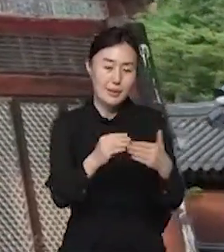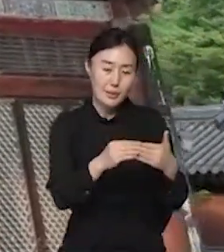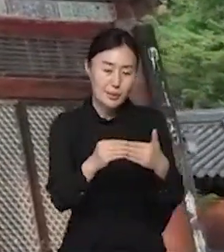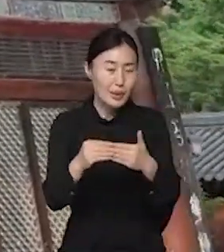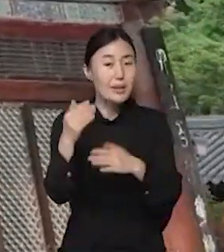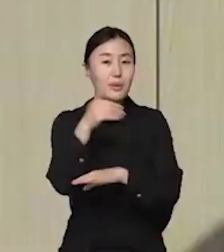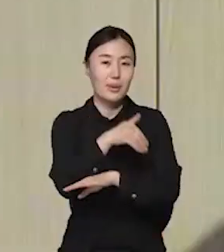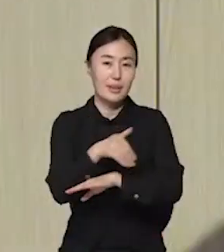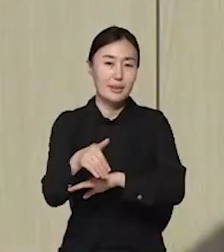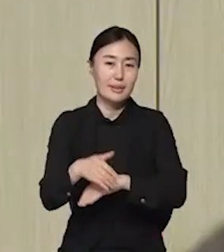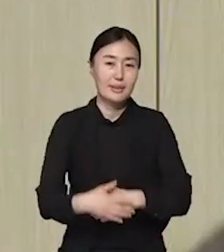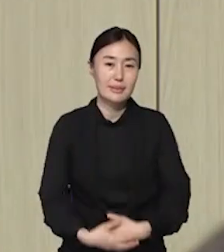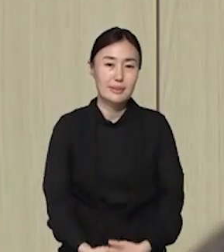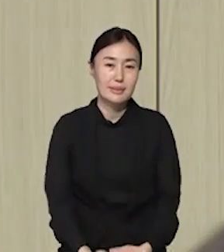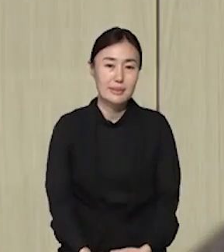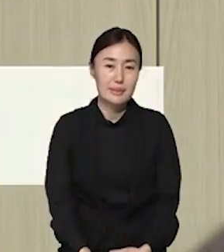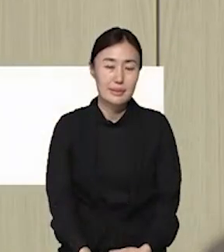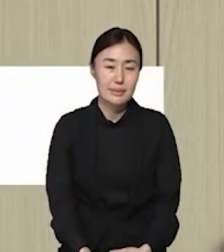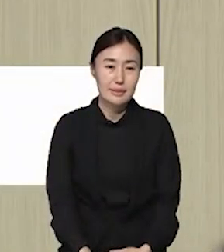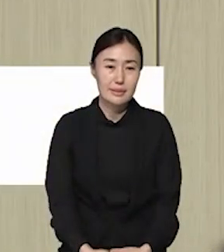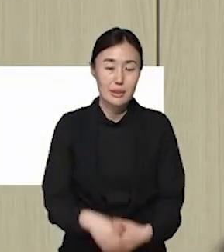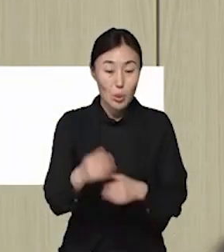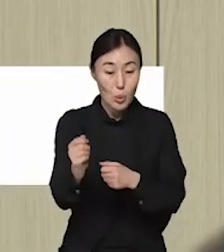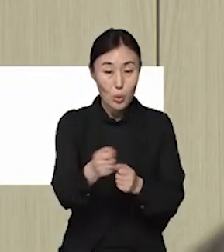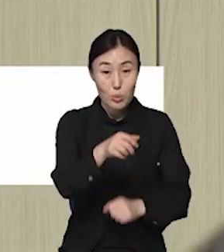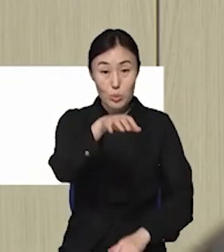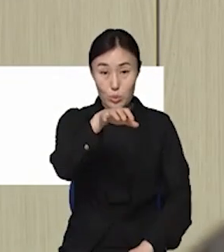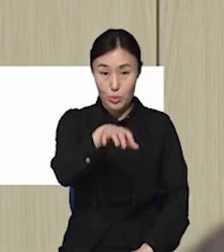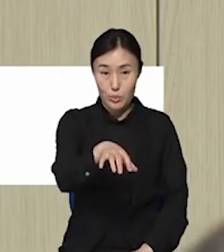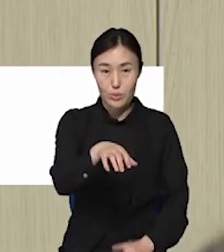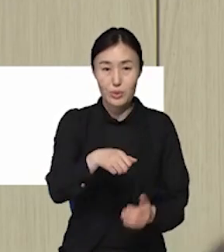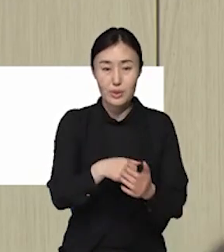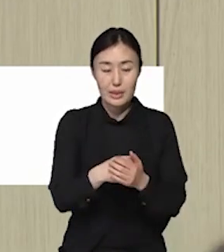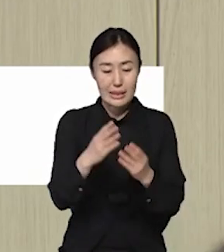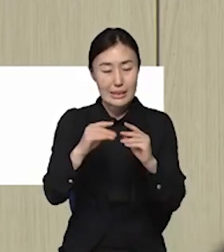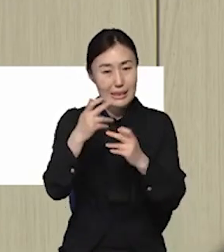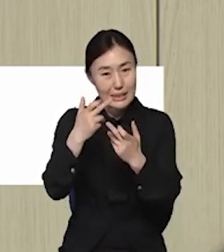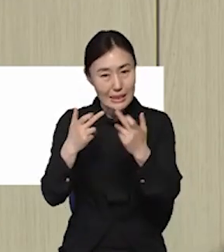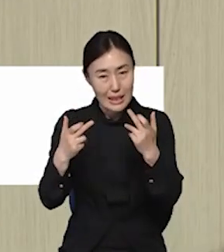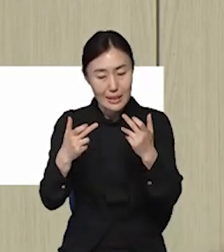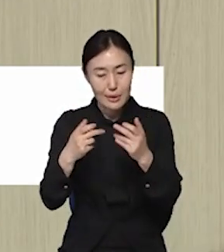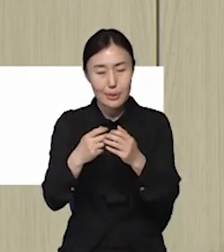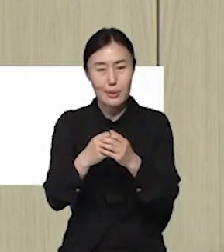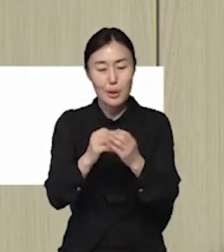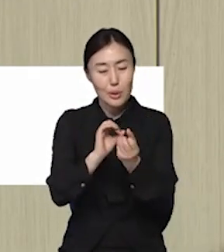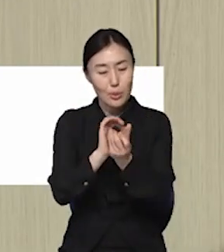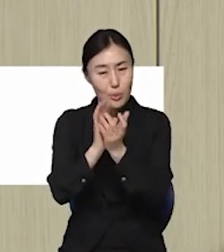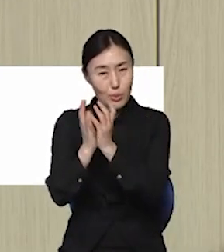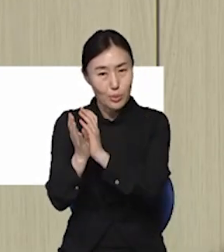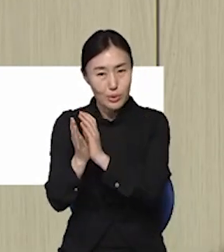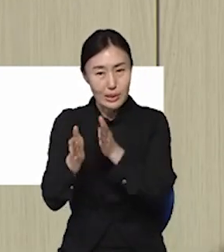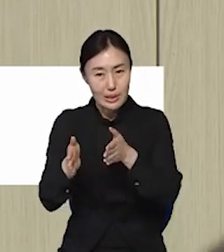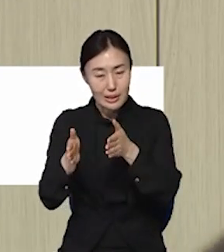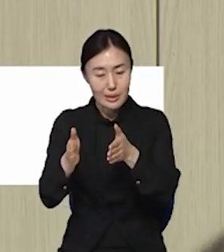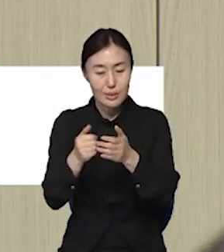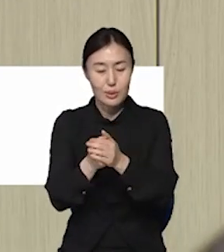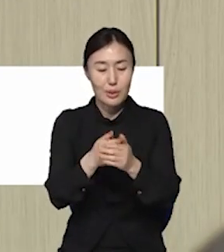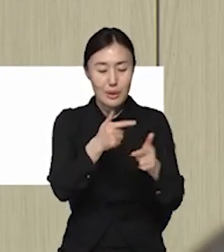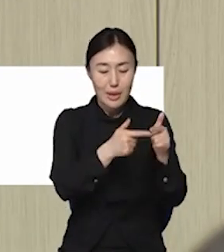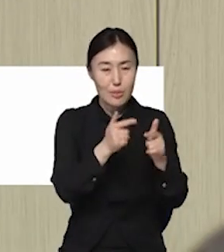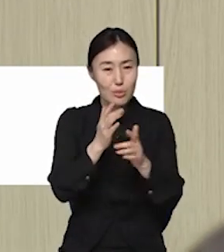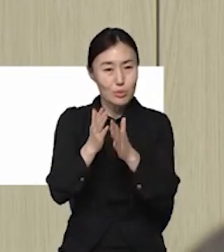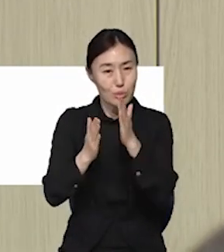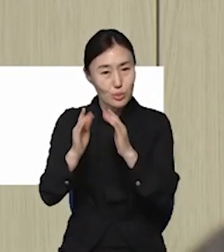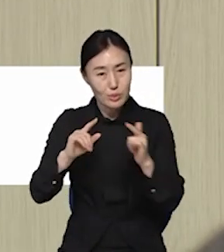계획입니다. 산동면에 조성된 골프장은 지리산 정원, 구례 소목원 등 인근 관광